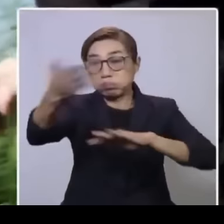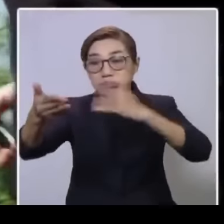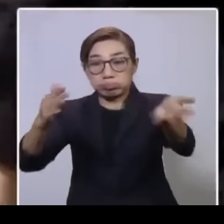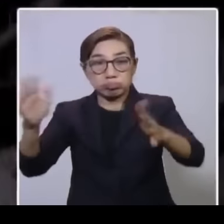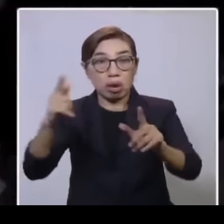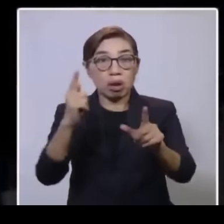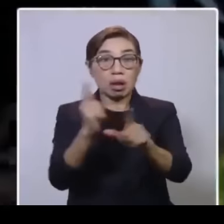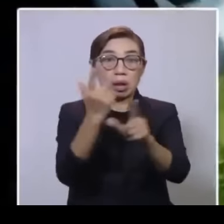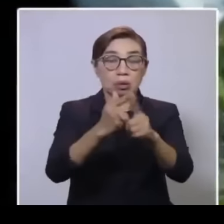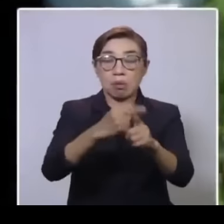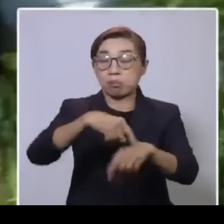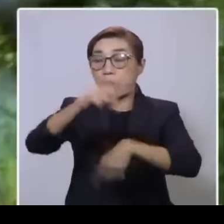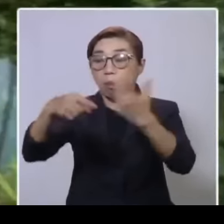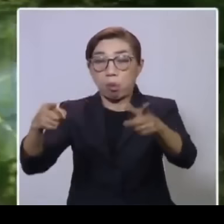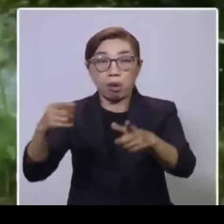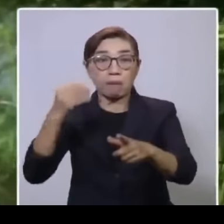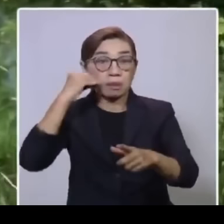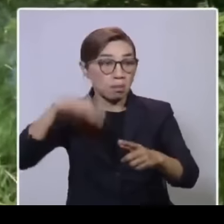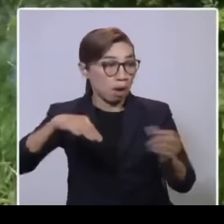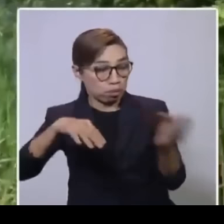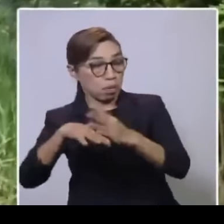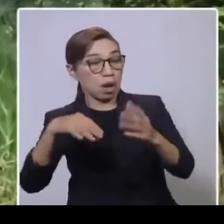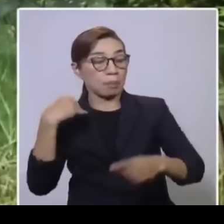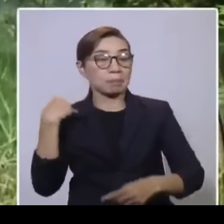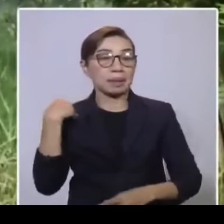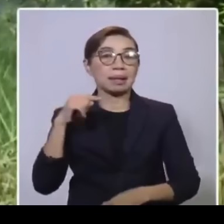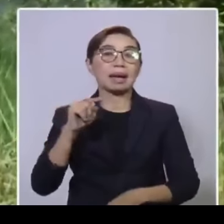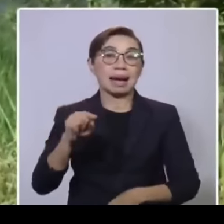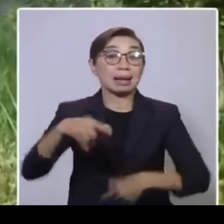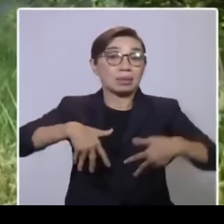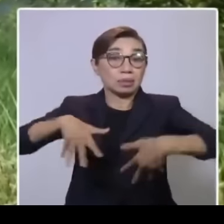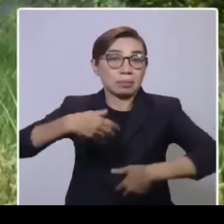ต่างๆนะคะก็กระจายรอบบ้านเลยค่ะลองไปฟังเสียงกันค่ะ